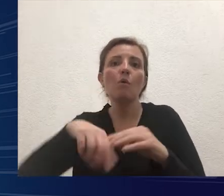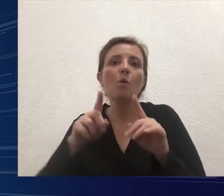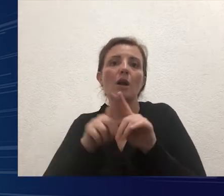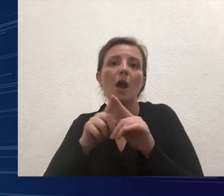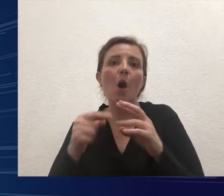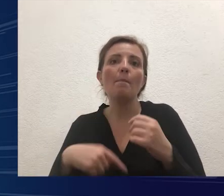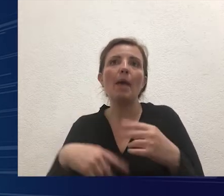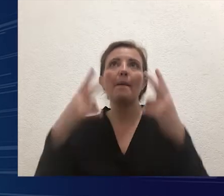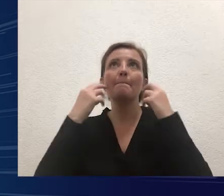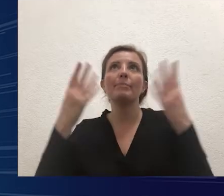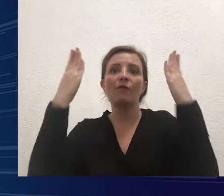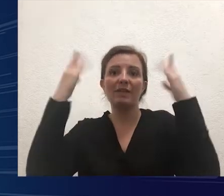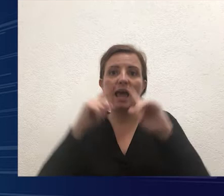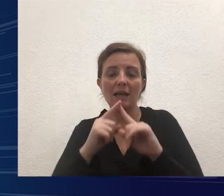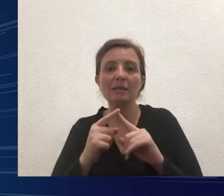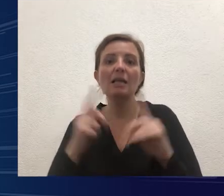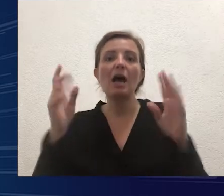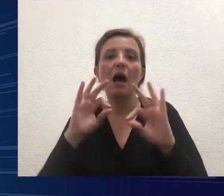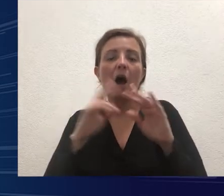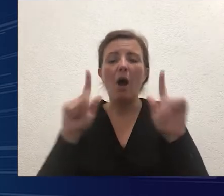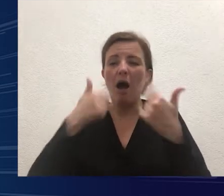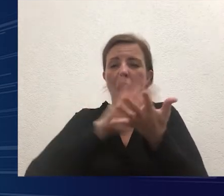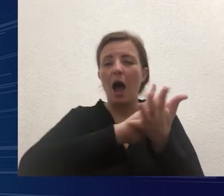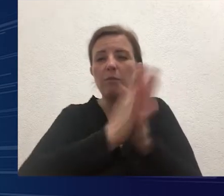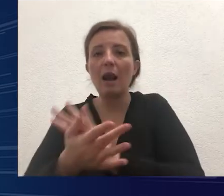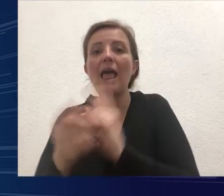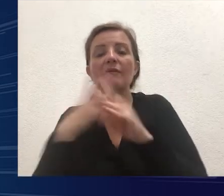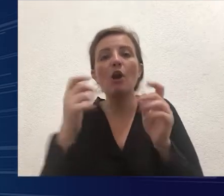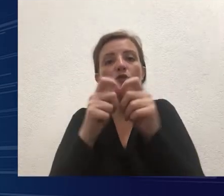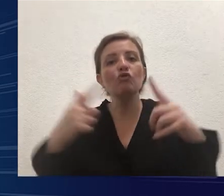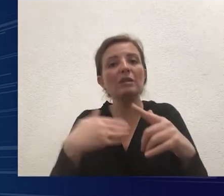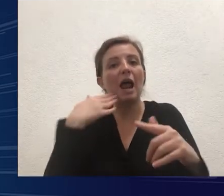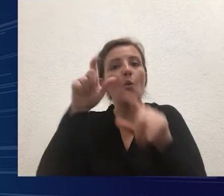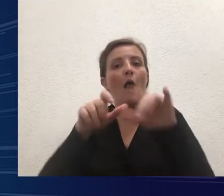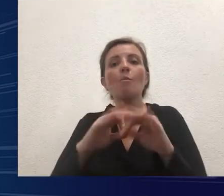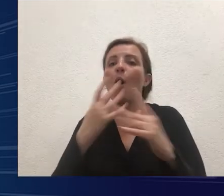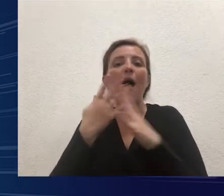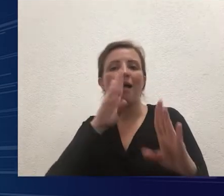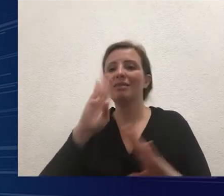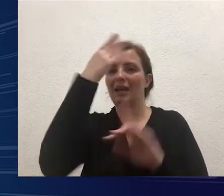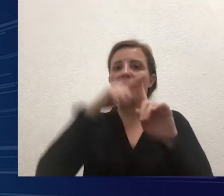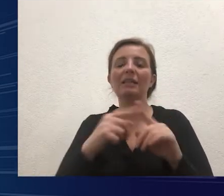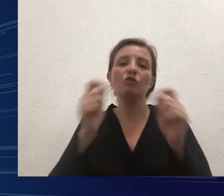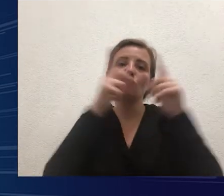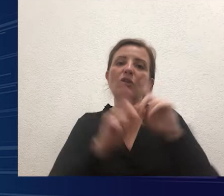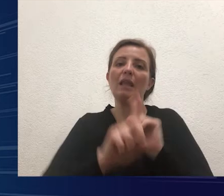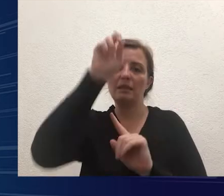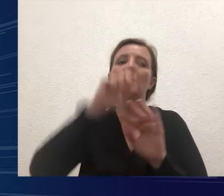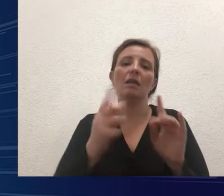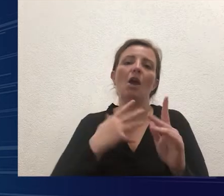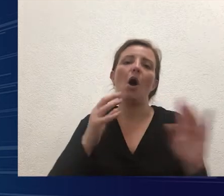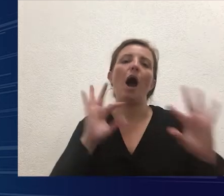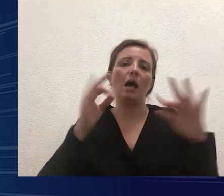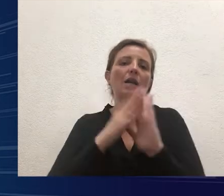provvidenziali stico e apocalittico la città dell'uomo ha tradito i valori della città di dio e ne dire